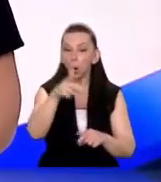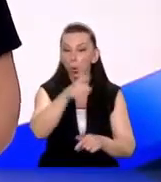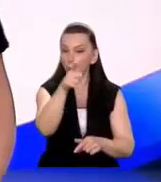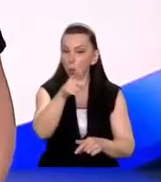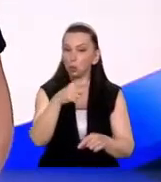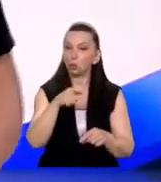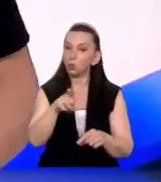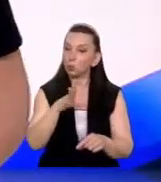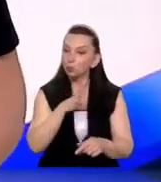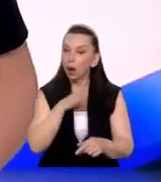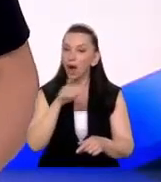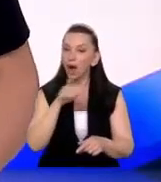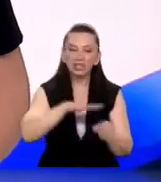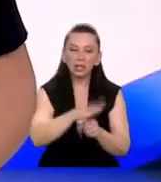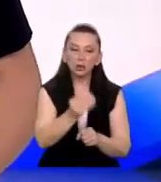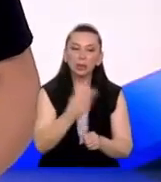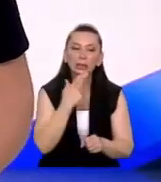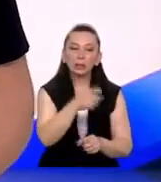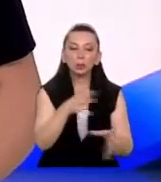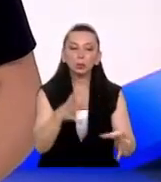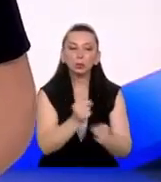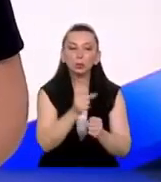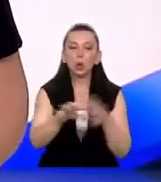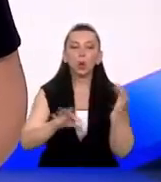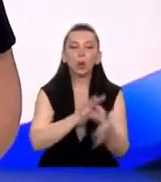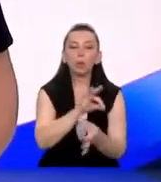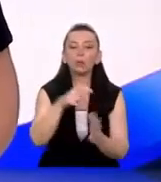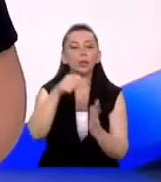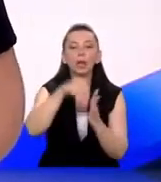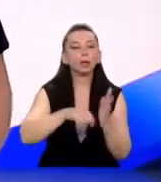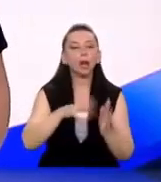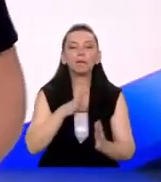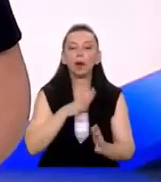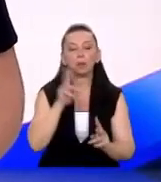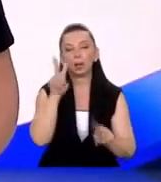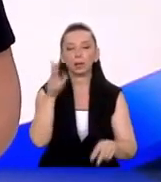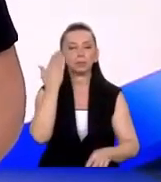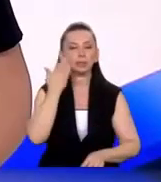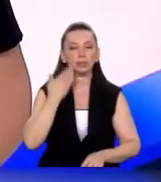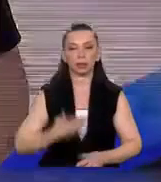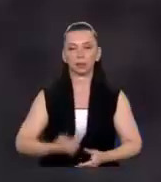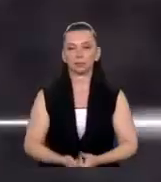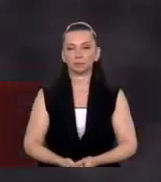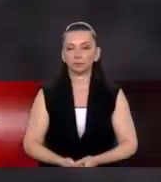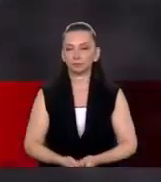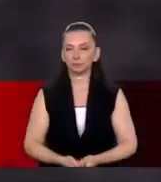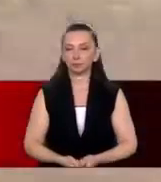görüntüyü hem de işkence gören kadının kurtarıldığı operasyonun detaylarına ulaştı. İzleyelim.